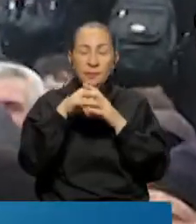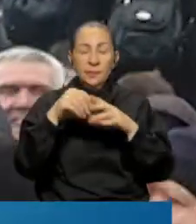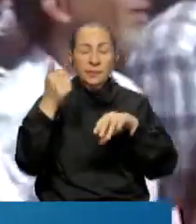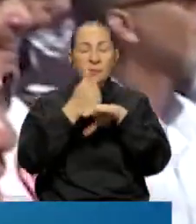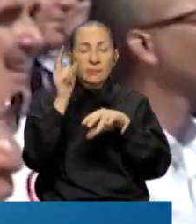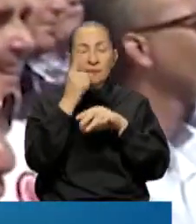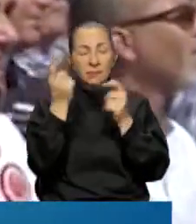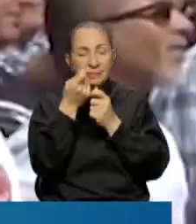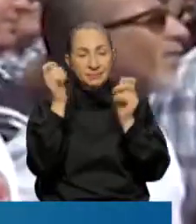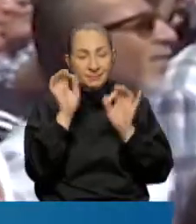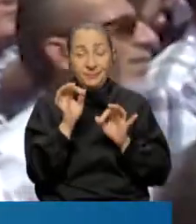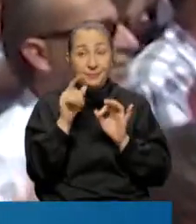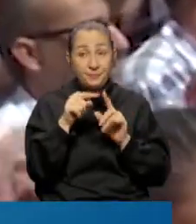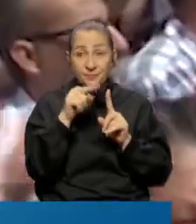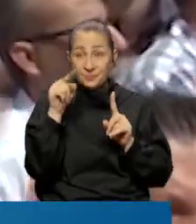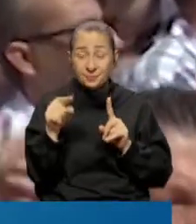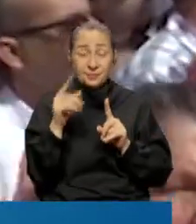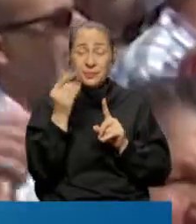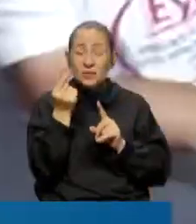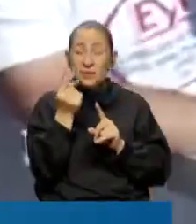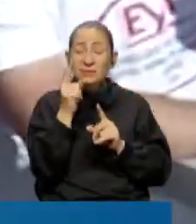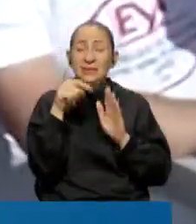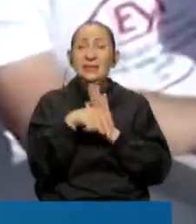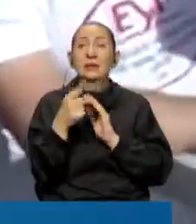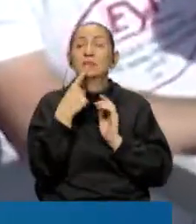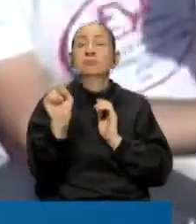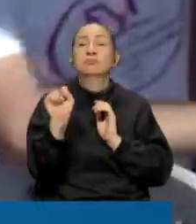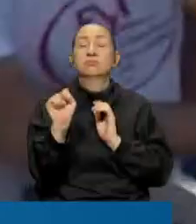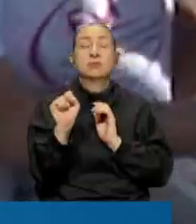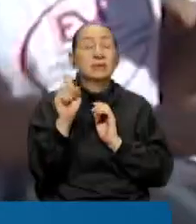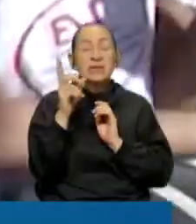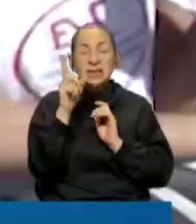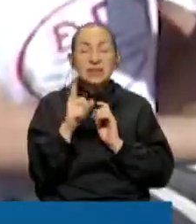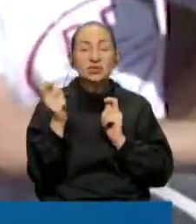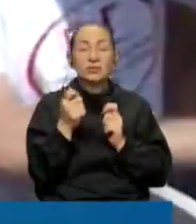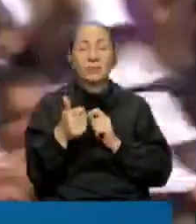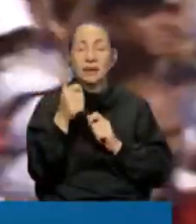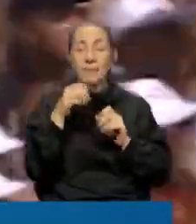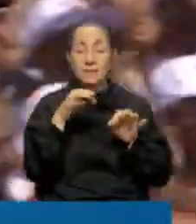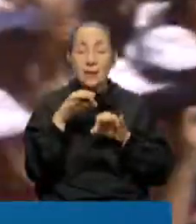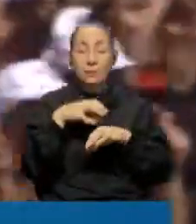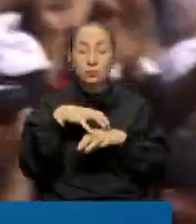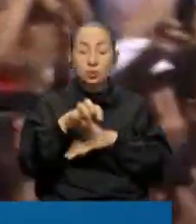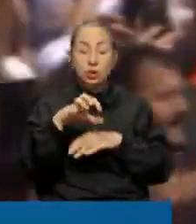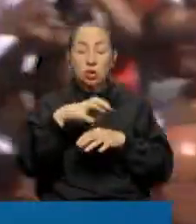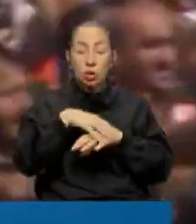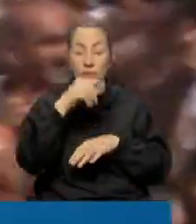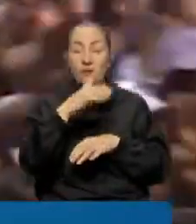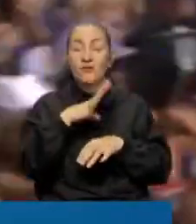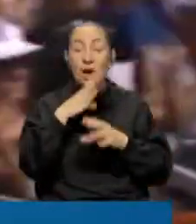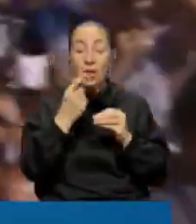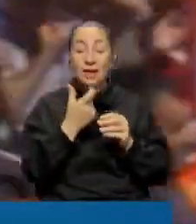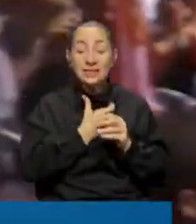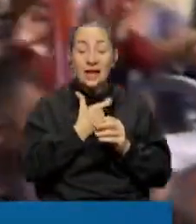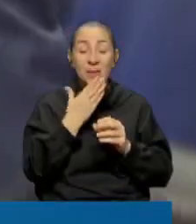iktidar harekete geçti. Ama bugüne kadar en küçük bir detay verilmedi. İlk kez Çalışma Bakanı Plan Bütçe Komisyonu'nda mevcut